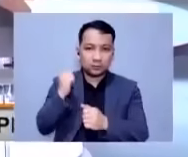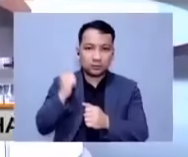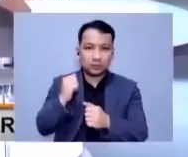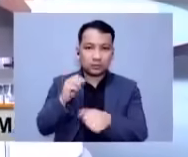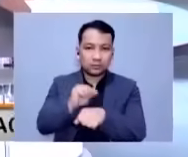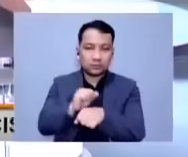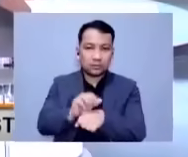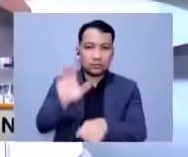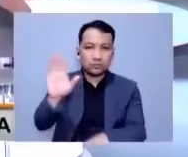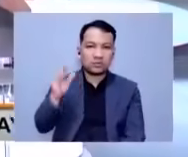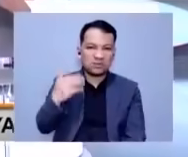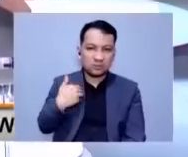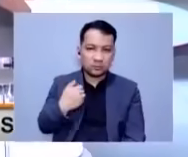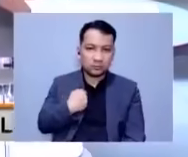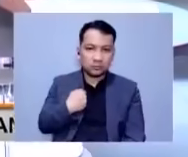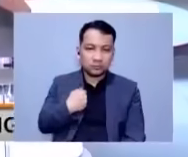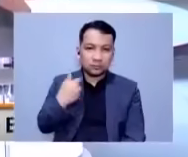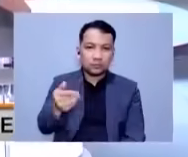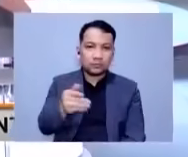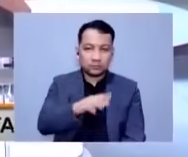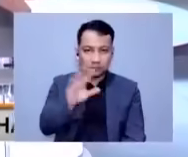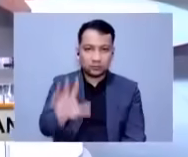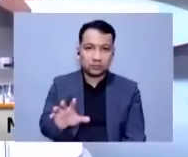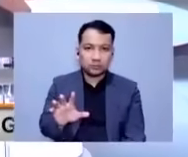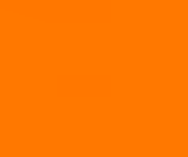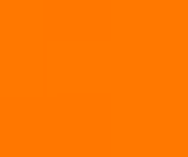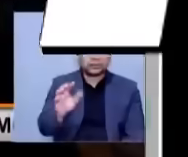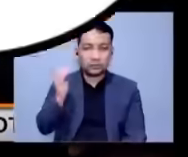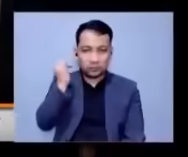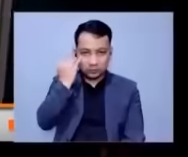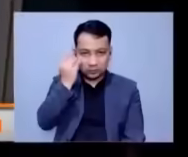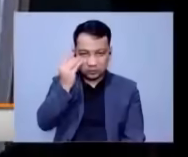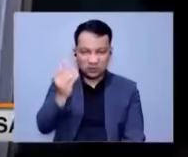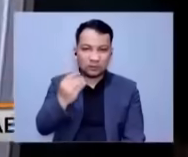Canada. Nasa frontline ang balitang yan, si Jenny Dongon.